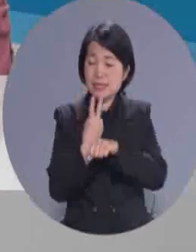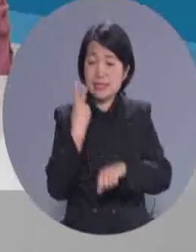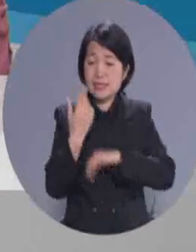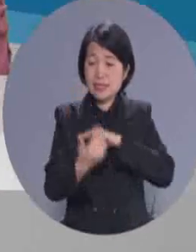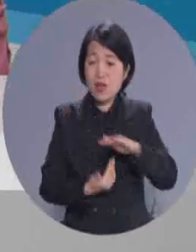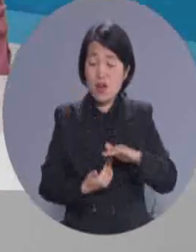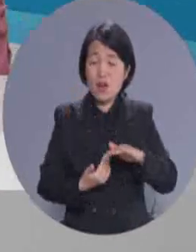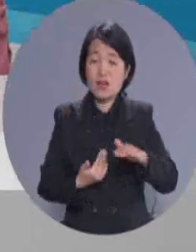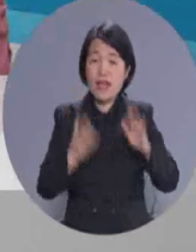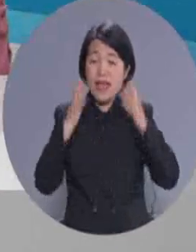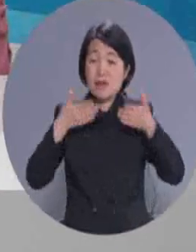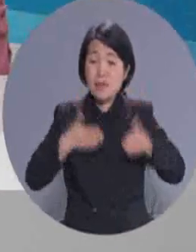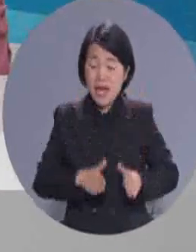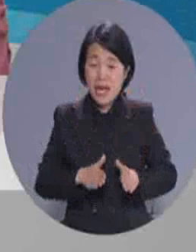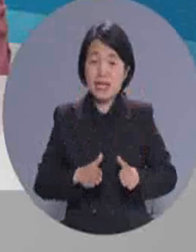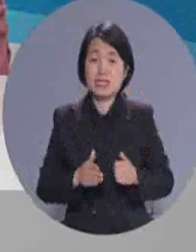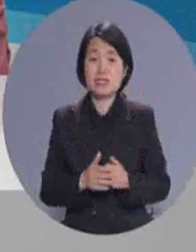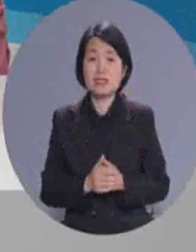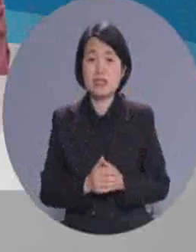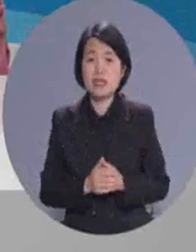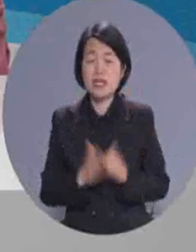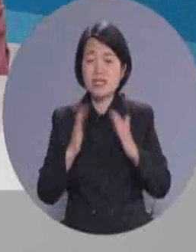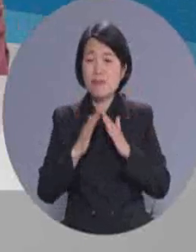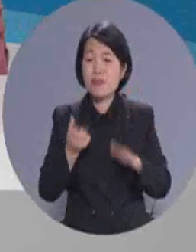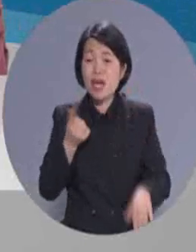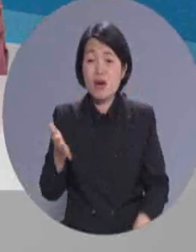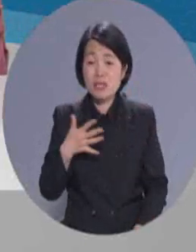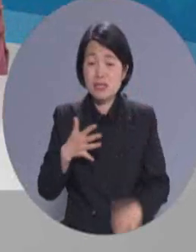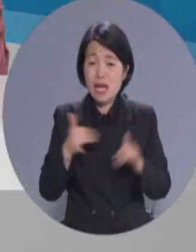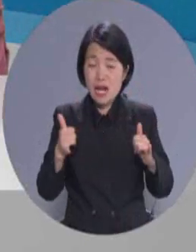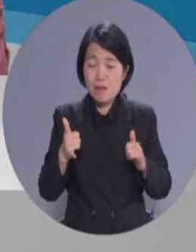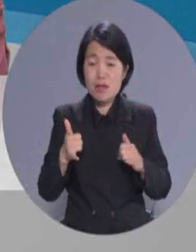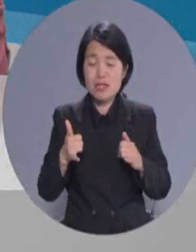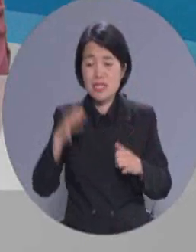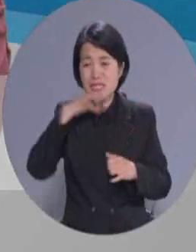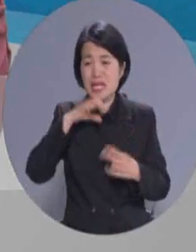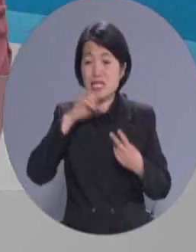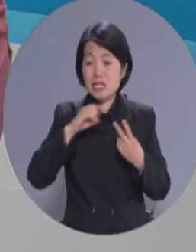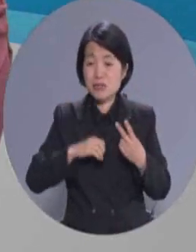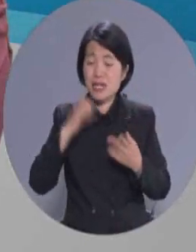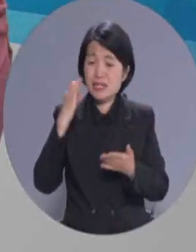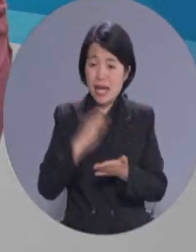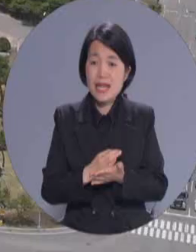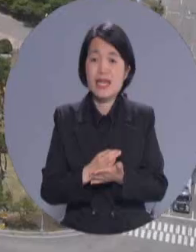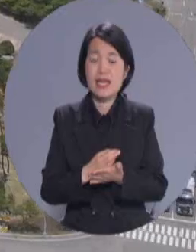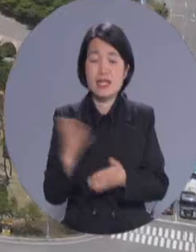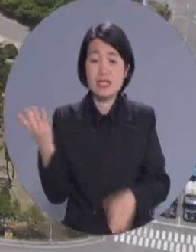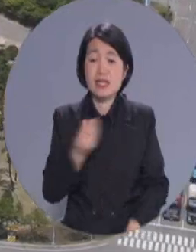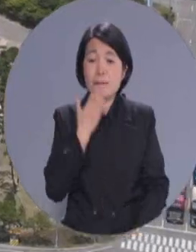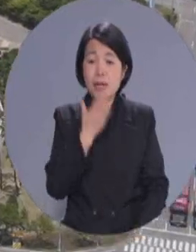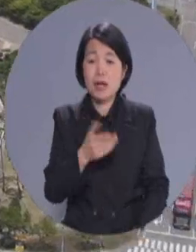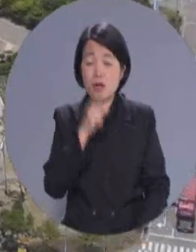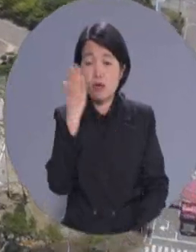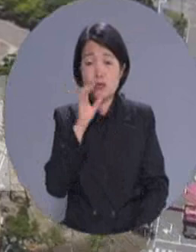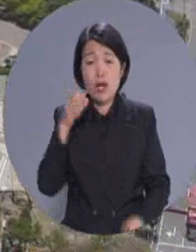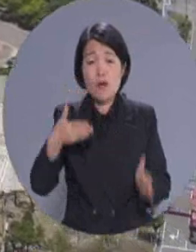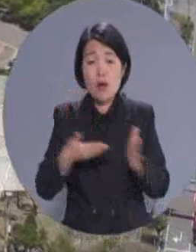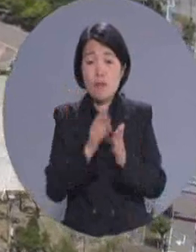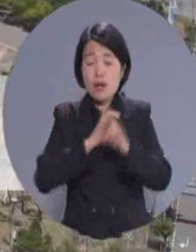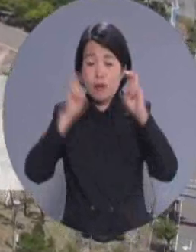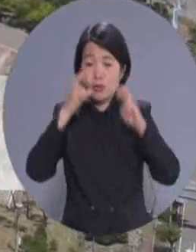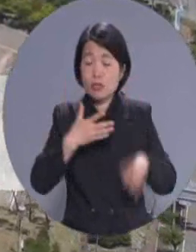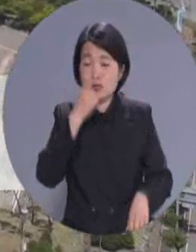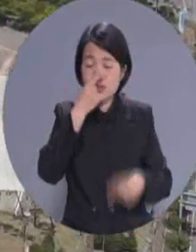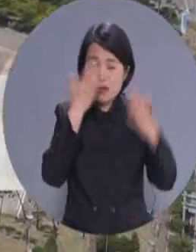한주택 가구는 최대 5억 원까지 낮은 금리로 주택 자금을 대출할 수 있습니다 여수광양 항만공사가